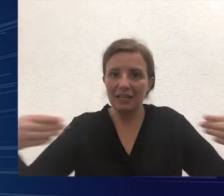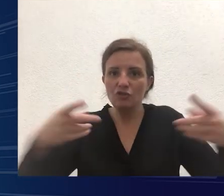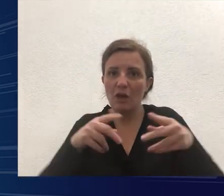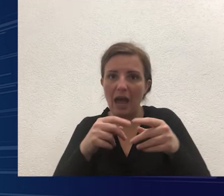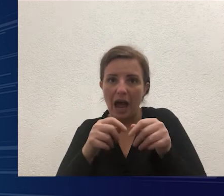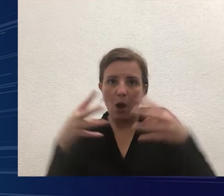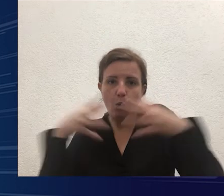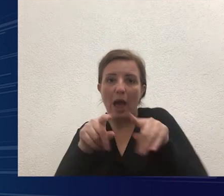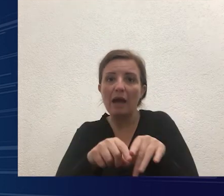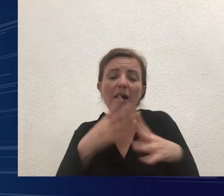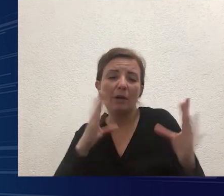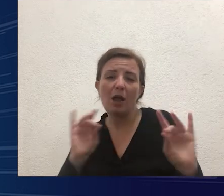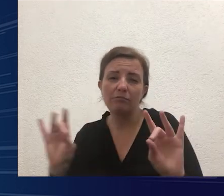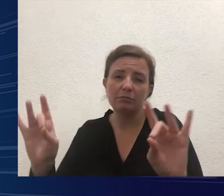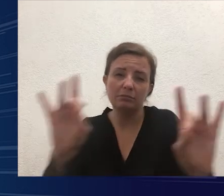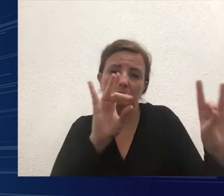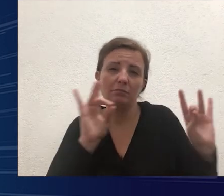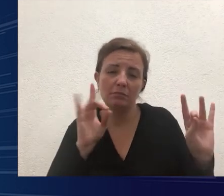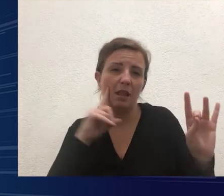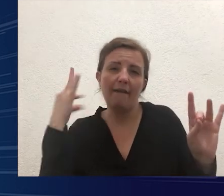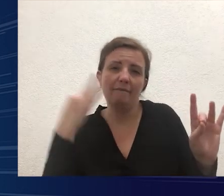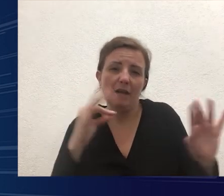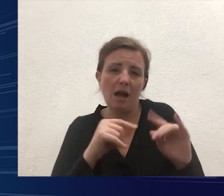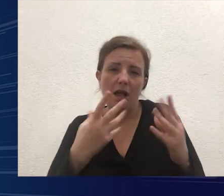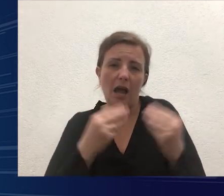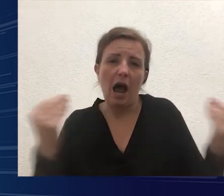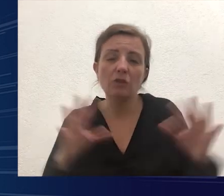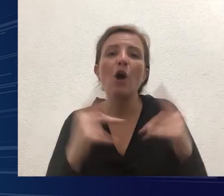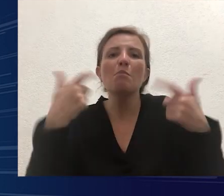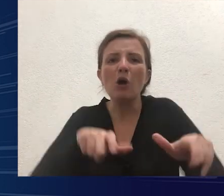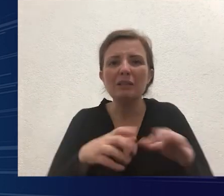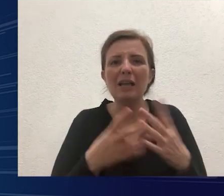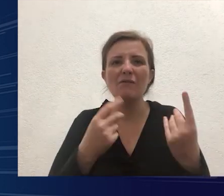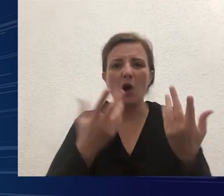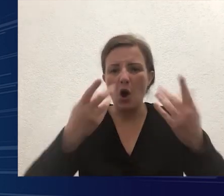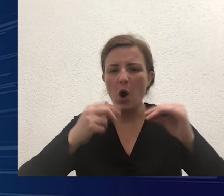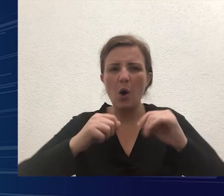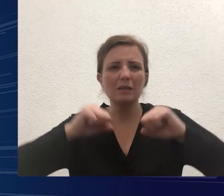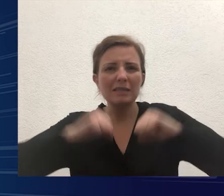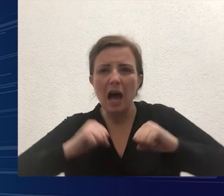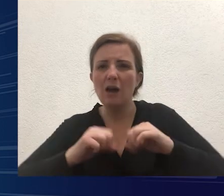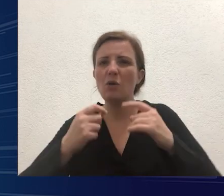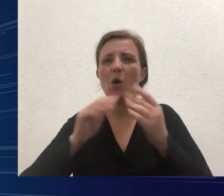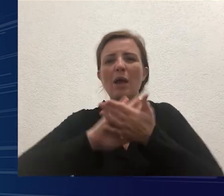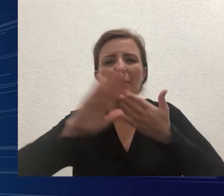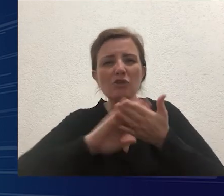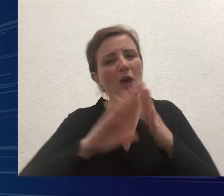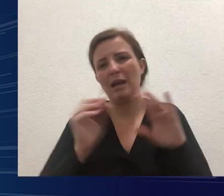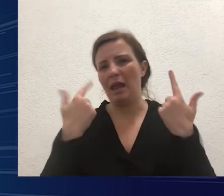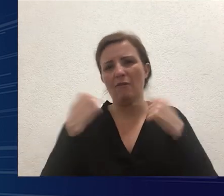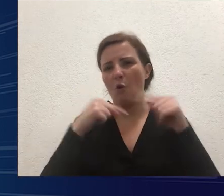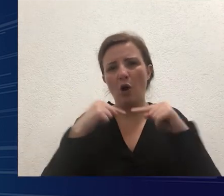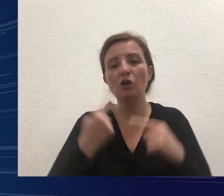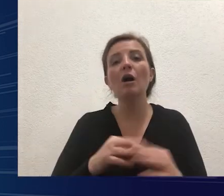un fenomenale vettori di contagio per che moltiplica diciamo le condizioni di scarsa sulla salubrità ambientale